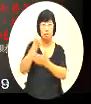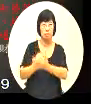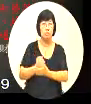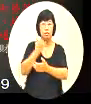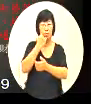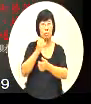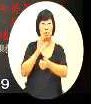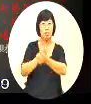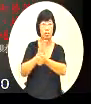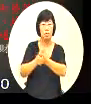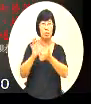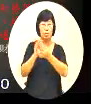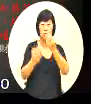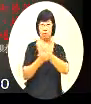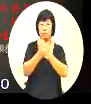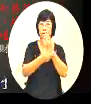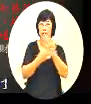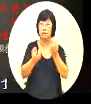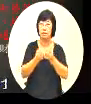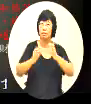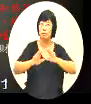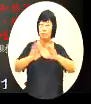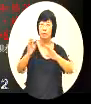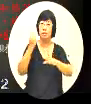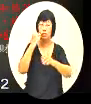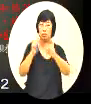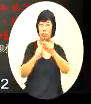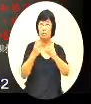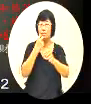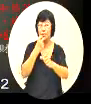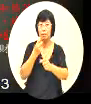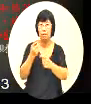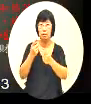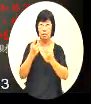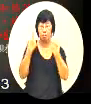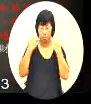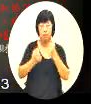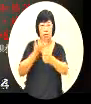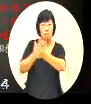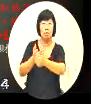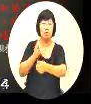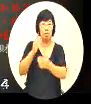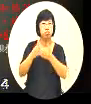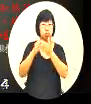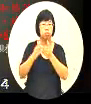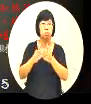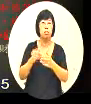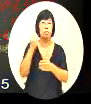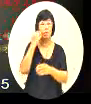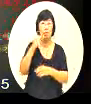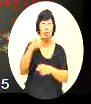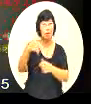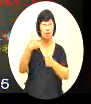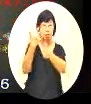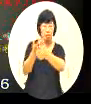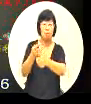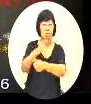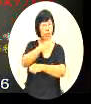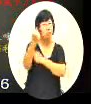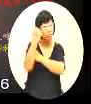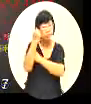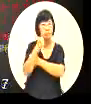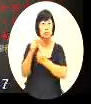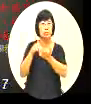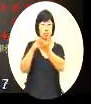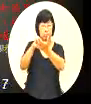发展很多的产业。那如果中央应该给而没有给，我也觉得我们应该要去据理力争。那么现